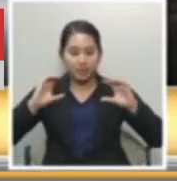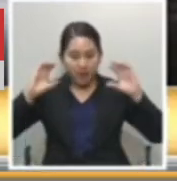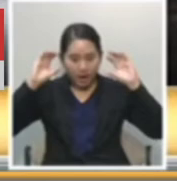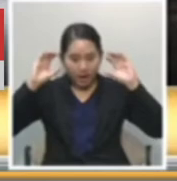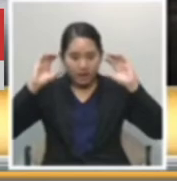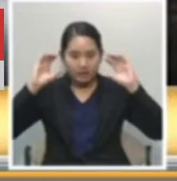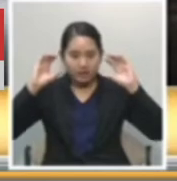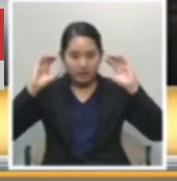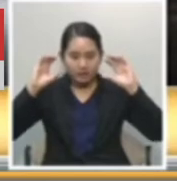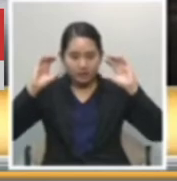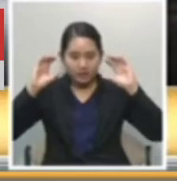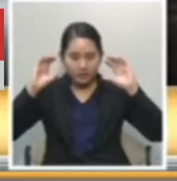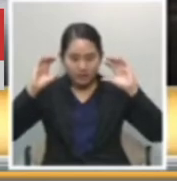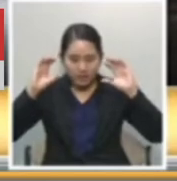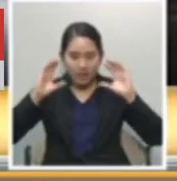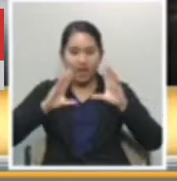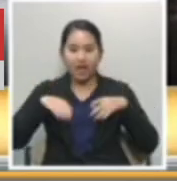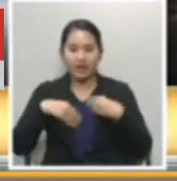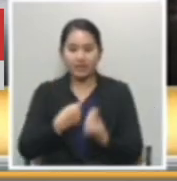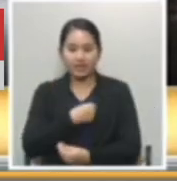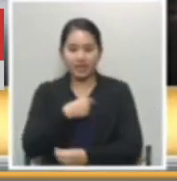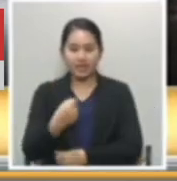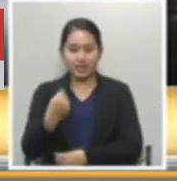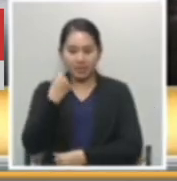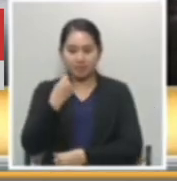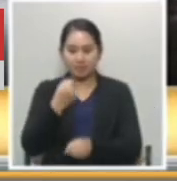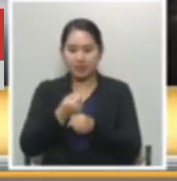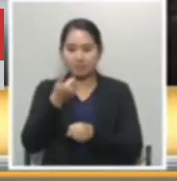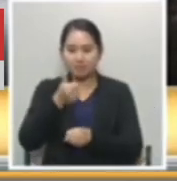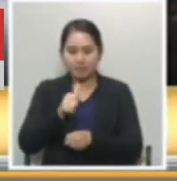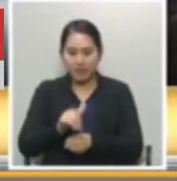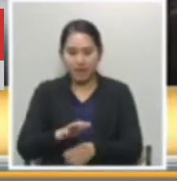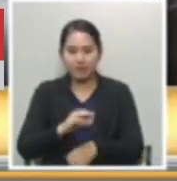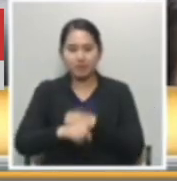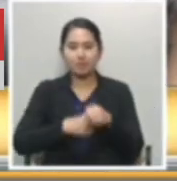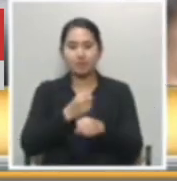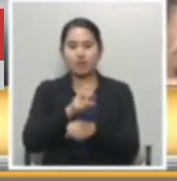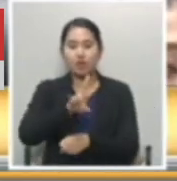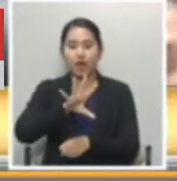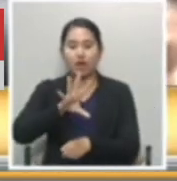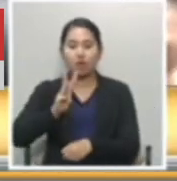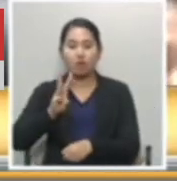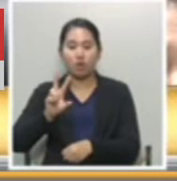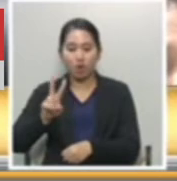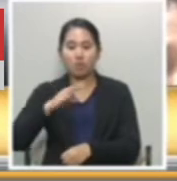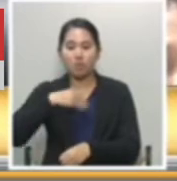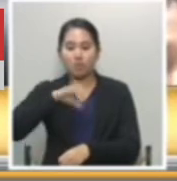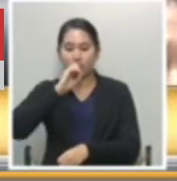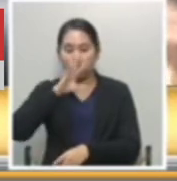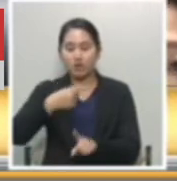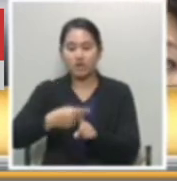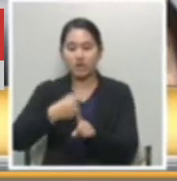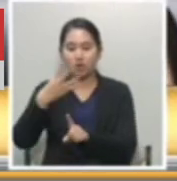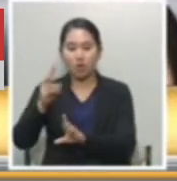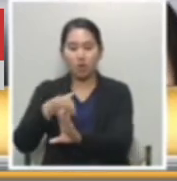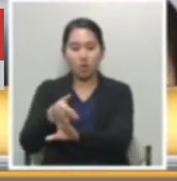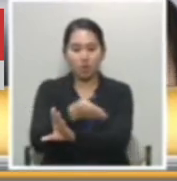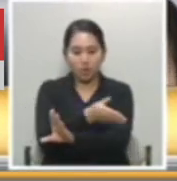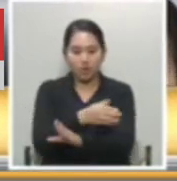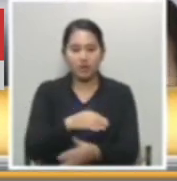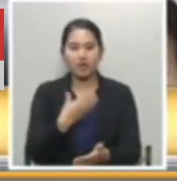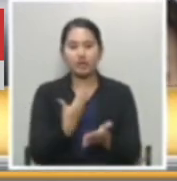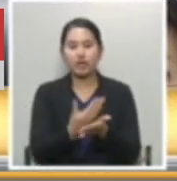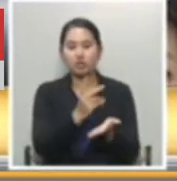ถสร้างความเชื่อมั่นให้กับนักลงทุนได้ครึ่งปีแรกของปี62ผมบอกท่านประธานไปแล้วเขามาขอ BOI ไม่ถึง